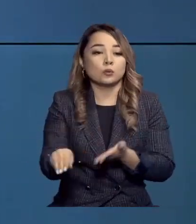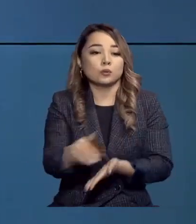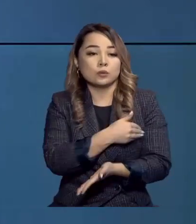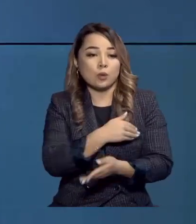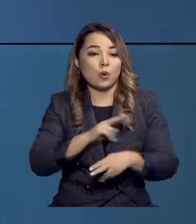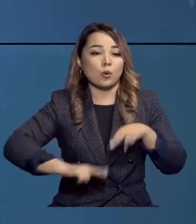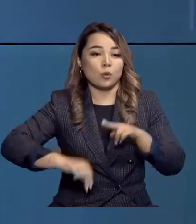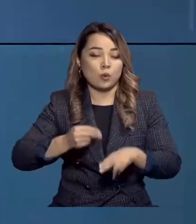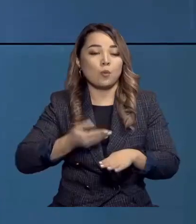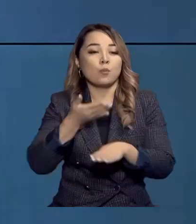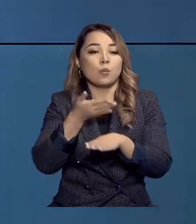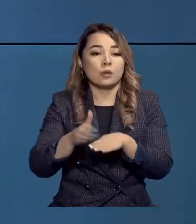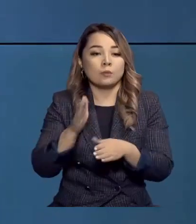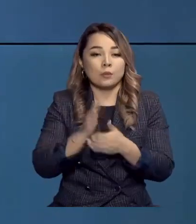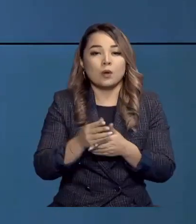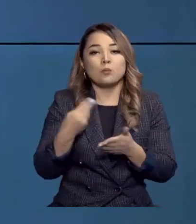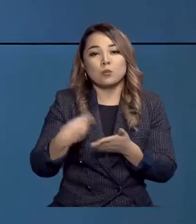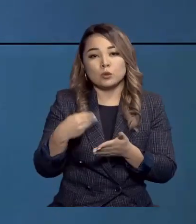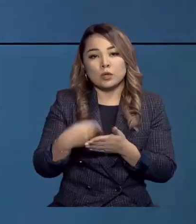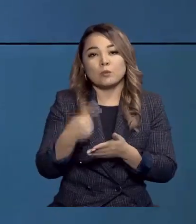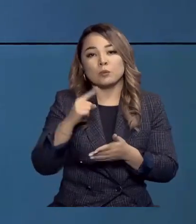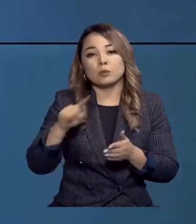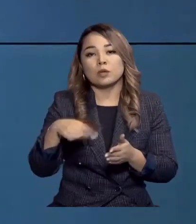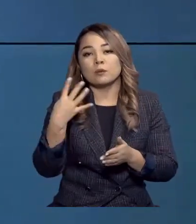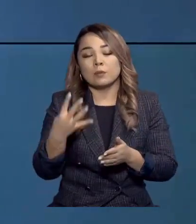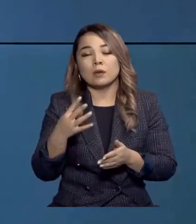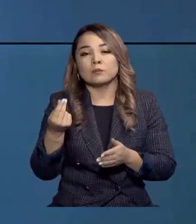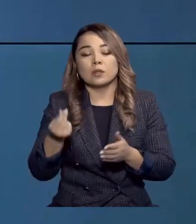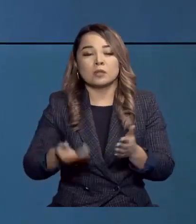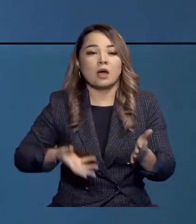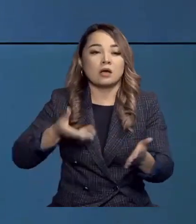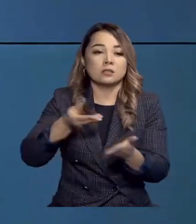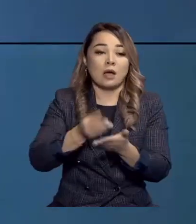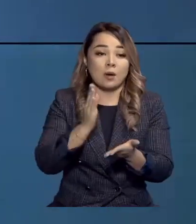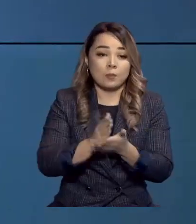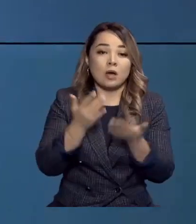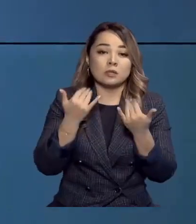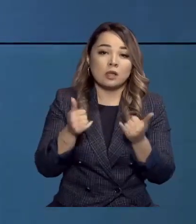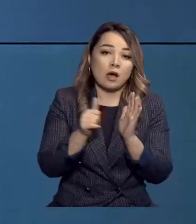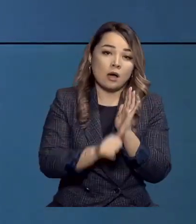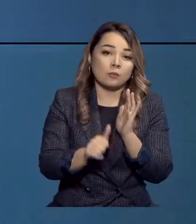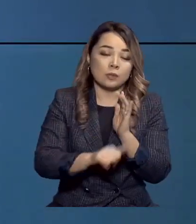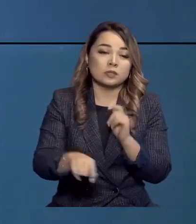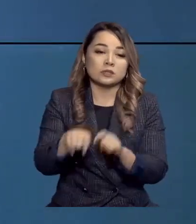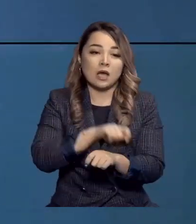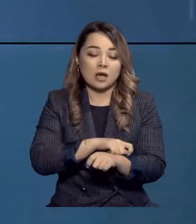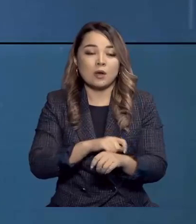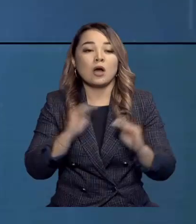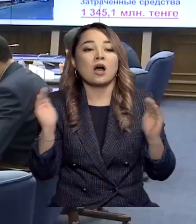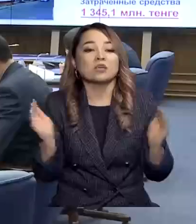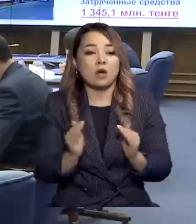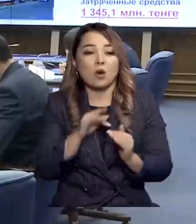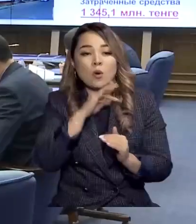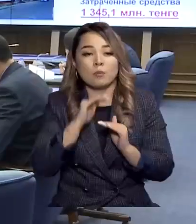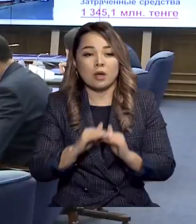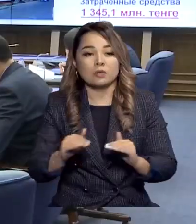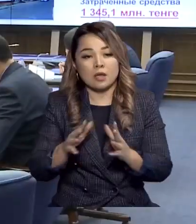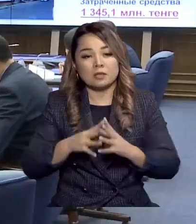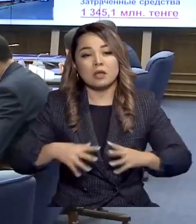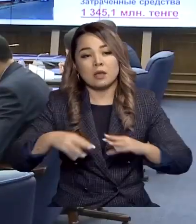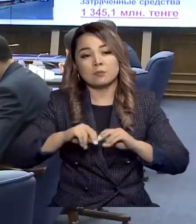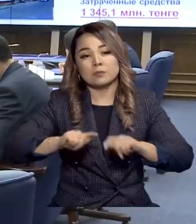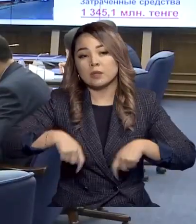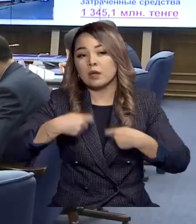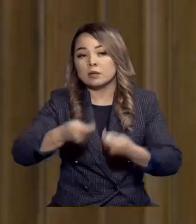бөлімі бюджеттен 1,14 миллиард теңге төлеген. Алайда пәтердің ауданы 60 шаршы метрден аз болғандықтан көп балалы жанұяларға